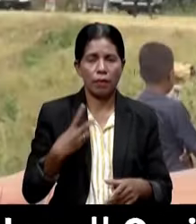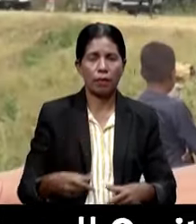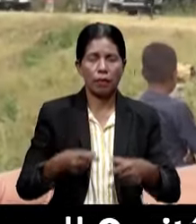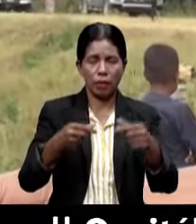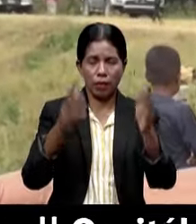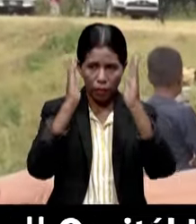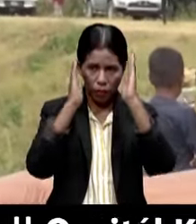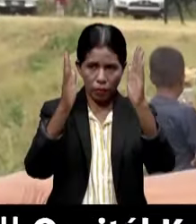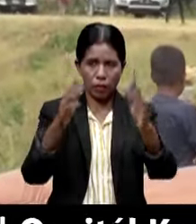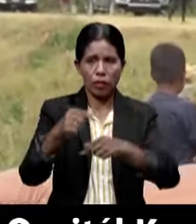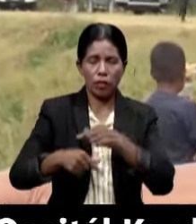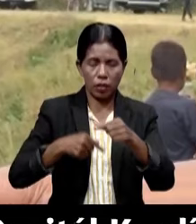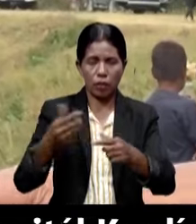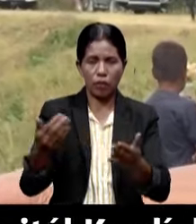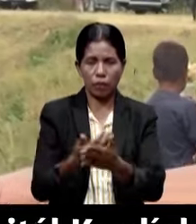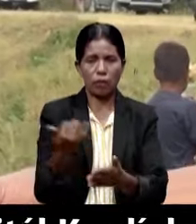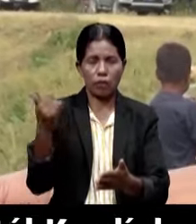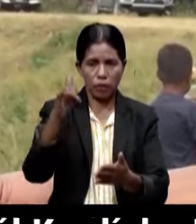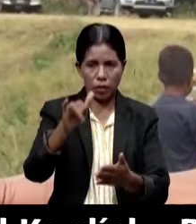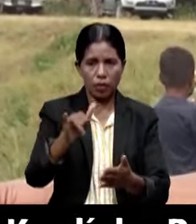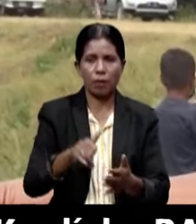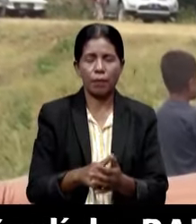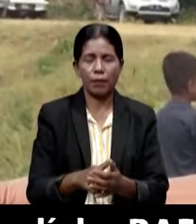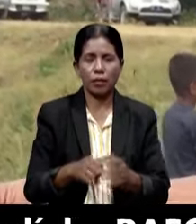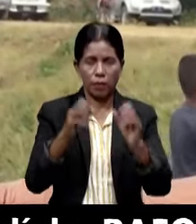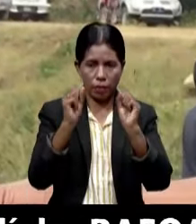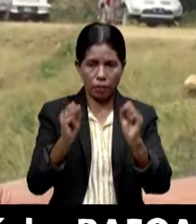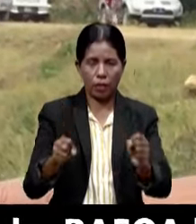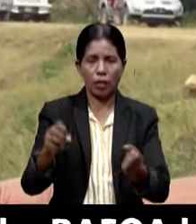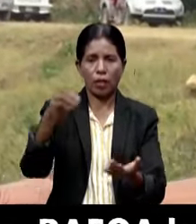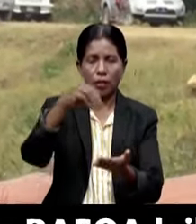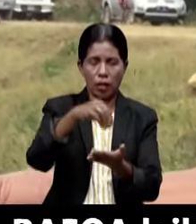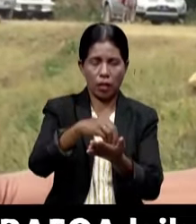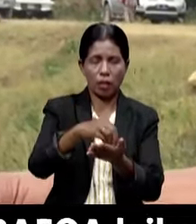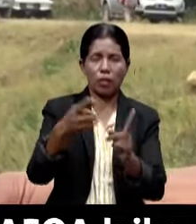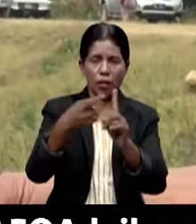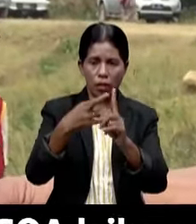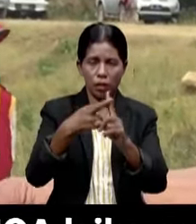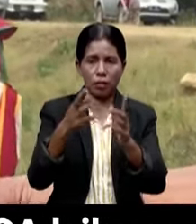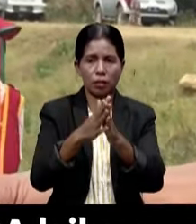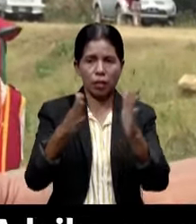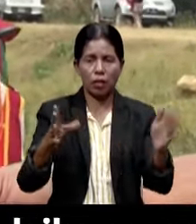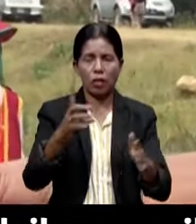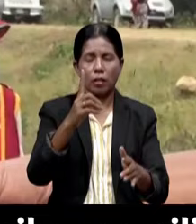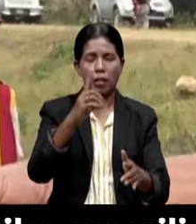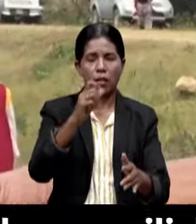bula atenção da geração sira a tu relembrar filha falha com a deitou a